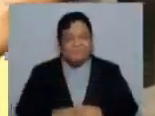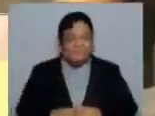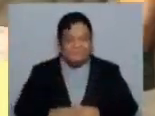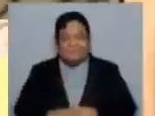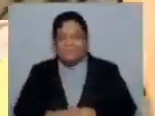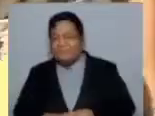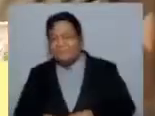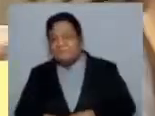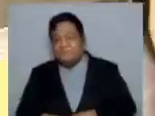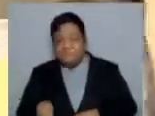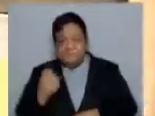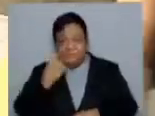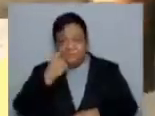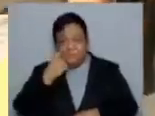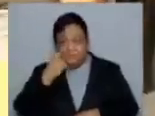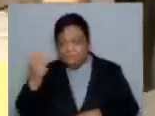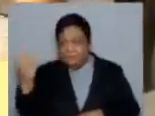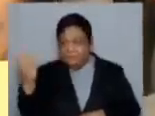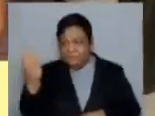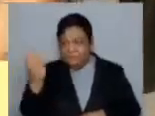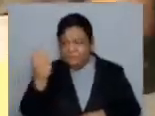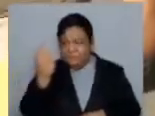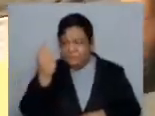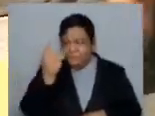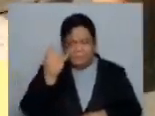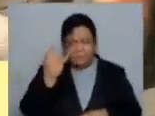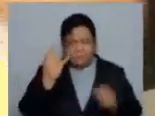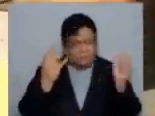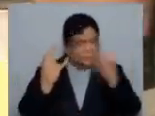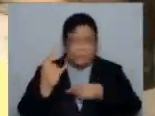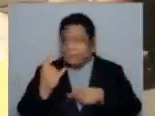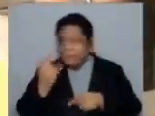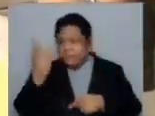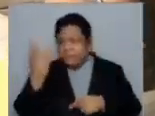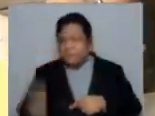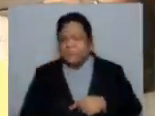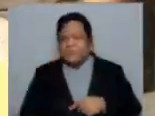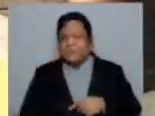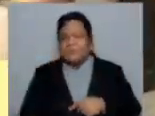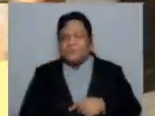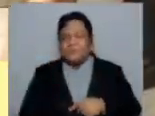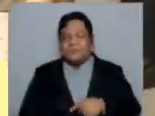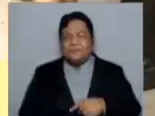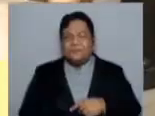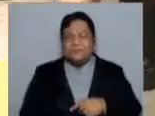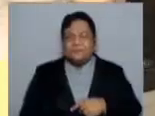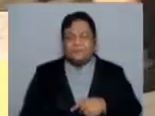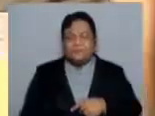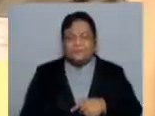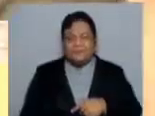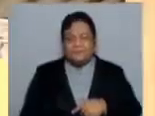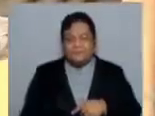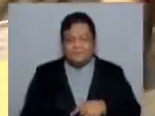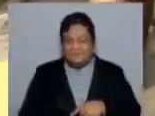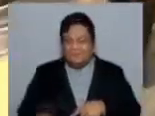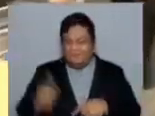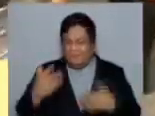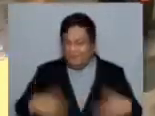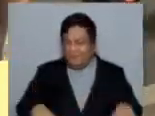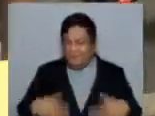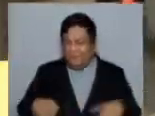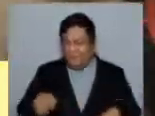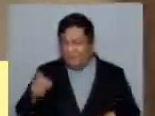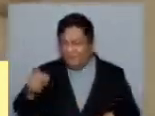Kanina'y nariyan lang, ba't bigla namang nawala. Daig mo pang